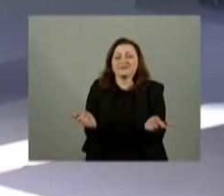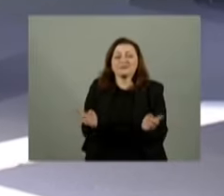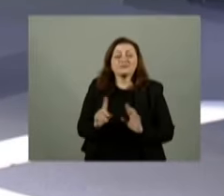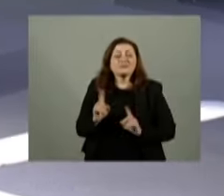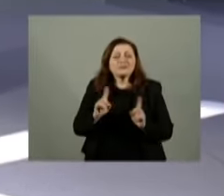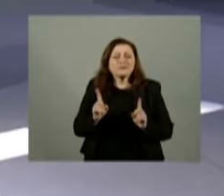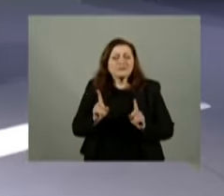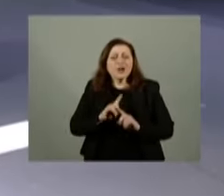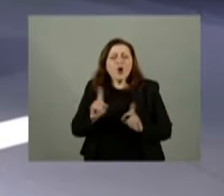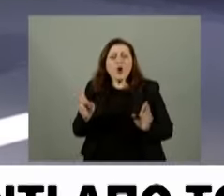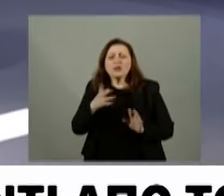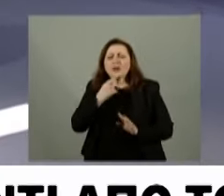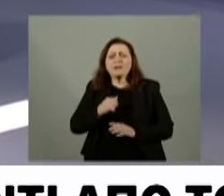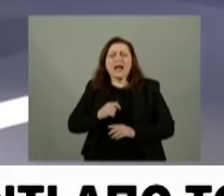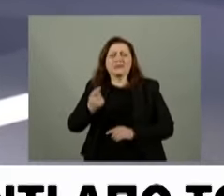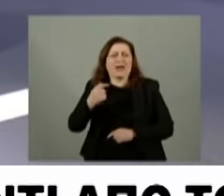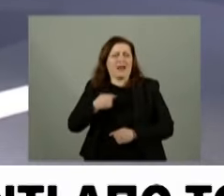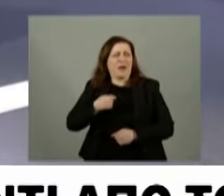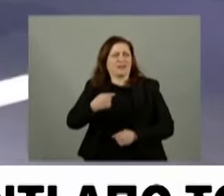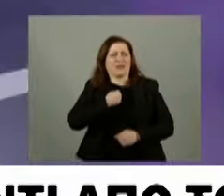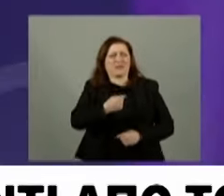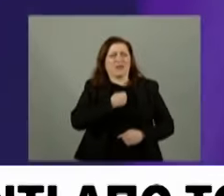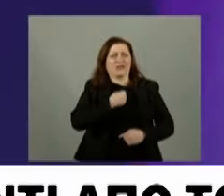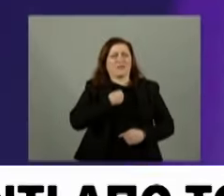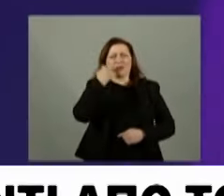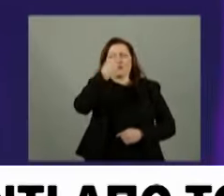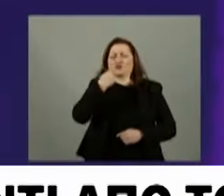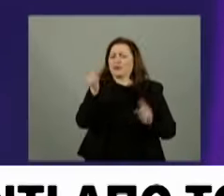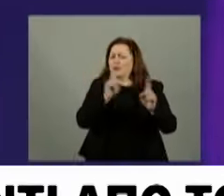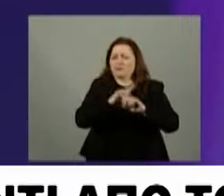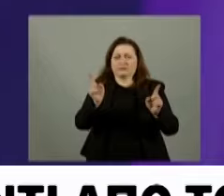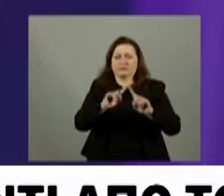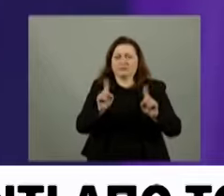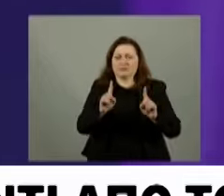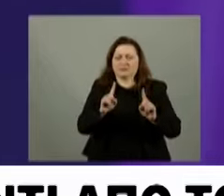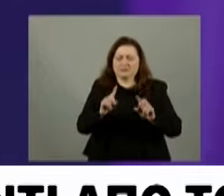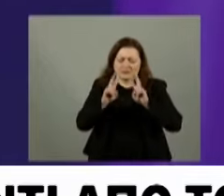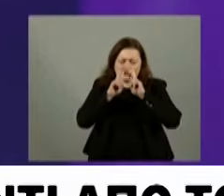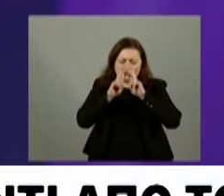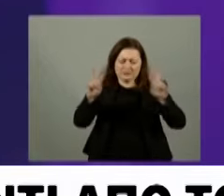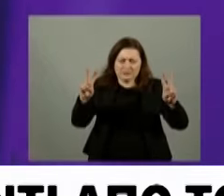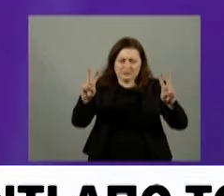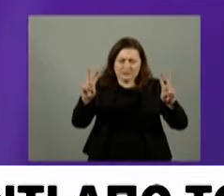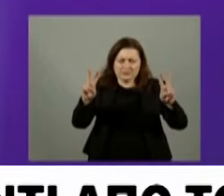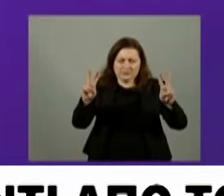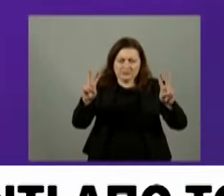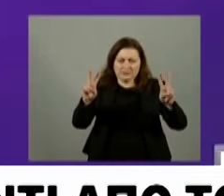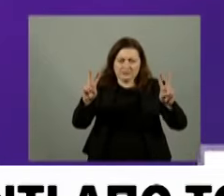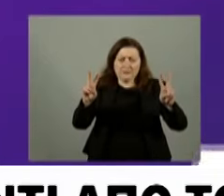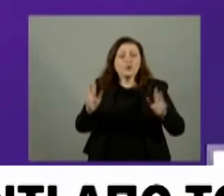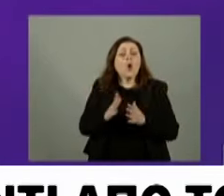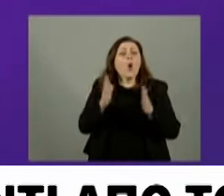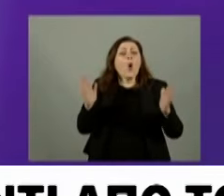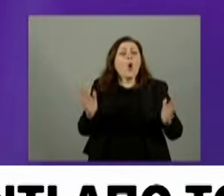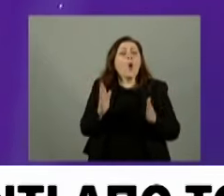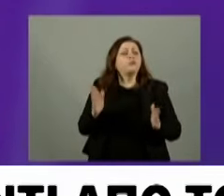του, προφανώς όλα αυτά που περιγράφουμε εμείς τώρα θα έχουν πέσει στο κενό. Και τα ζητήματα αυτά τα οποία ανακύπτουν, είτε αυτά που λέμε σαν βαρύδια,